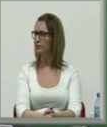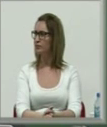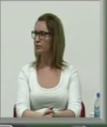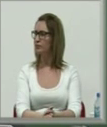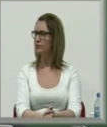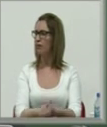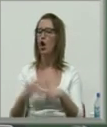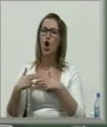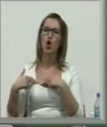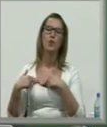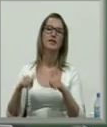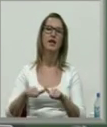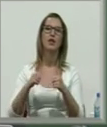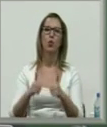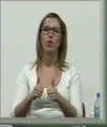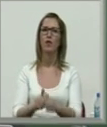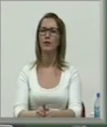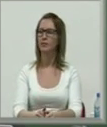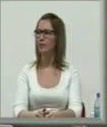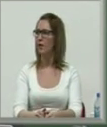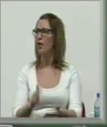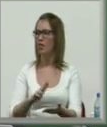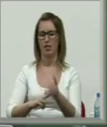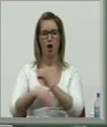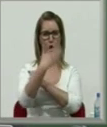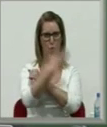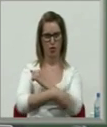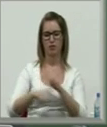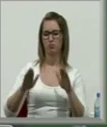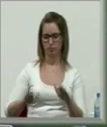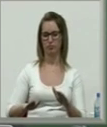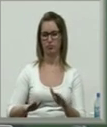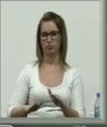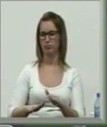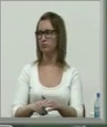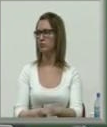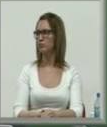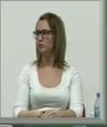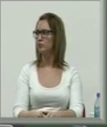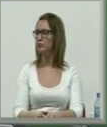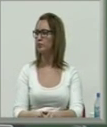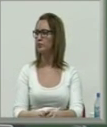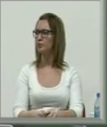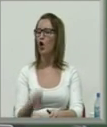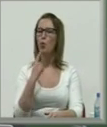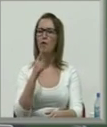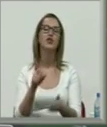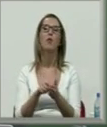Komisja Statutowa na swoim ostatnim posiedzeniu postanowiła zarekomendować Wysokiej Radzie